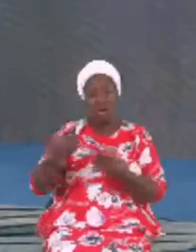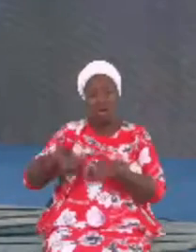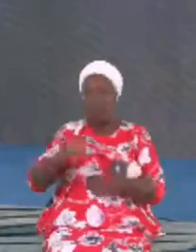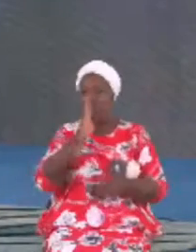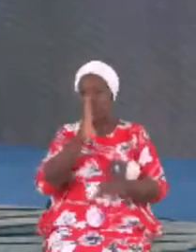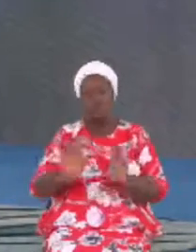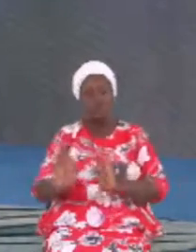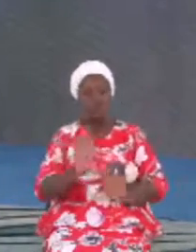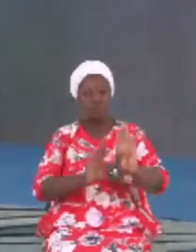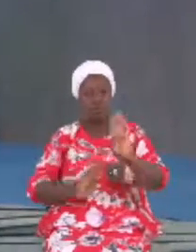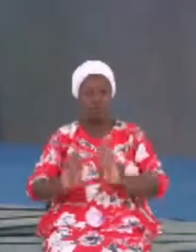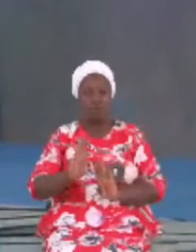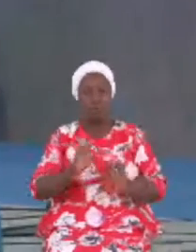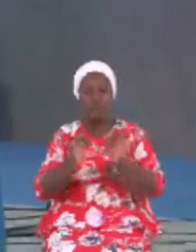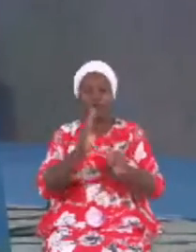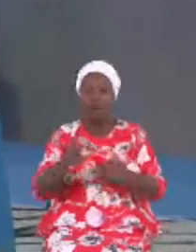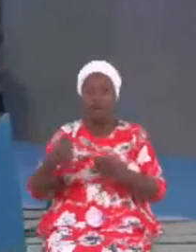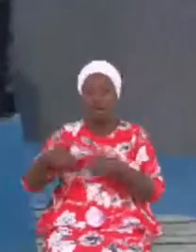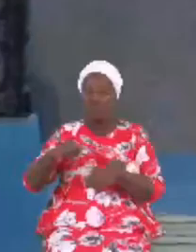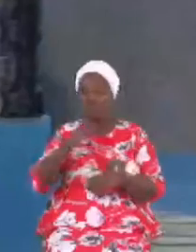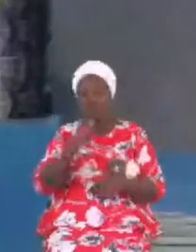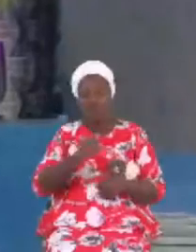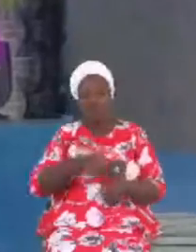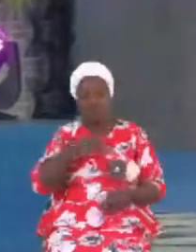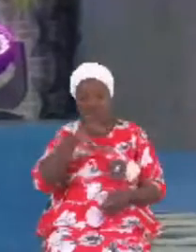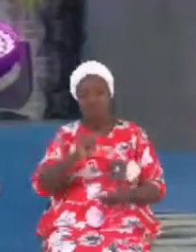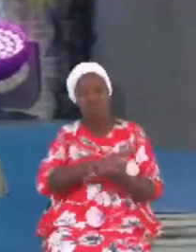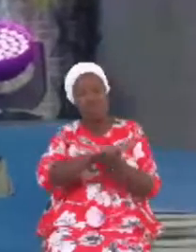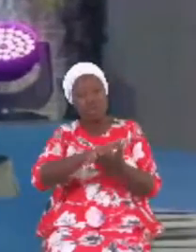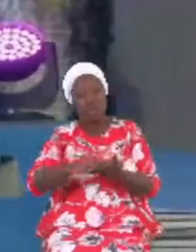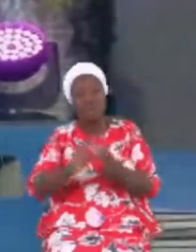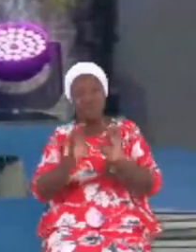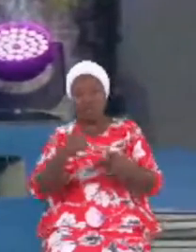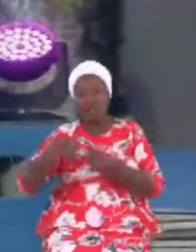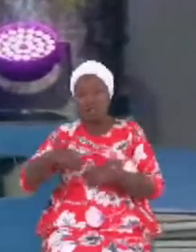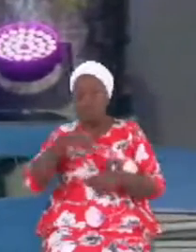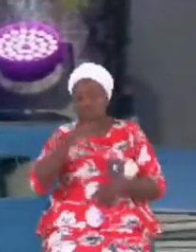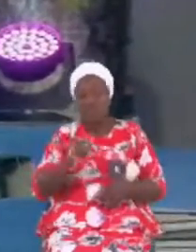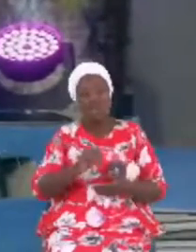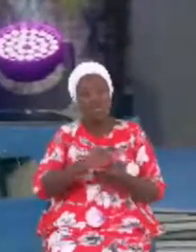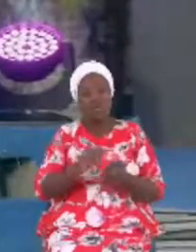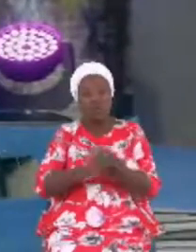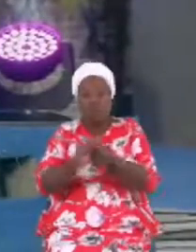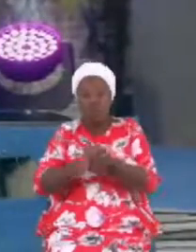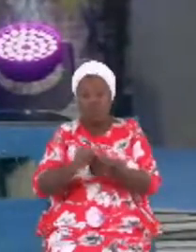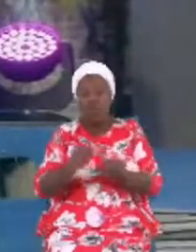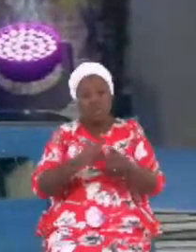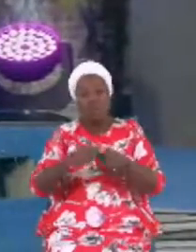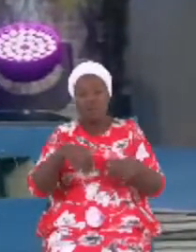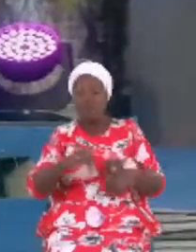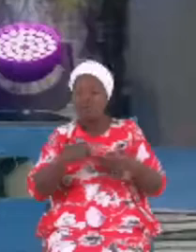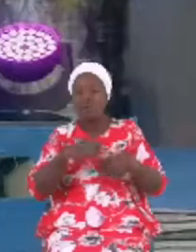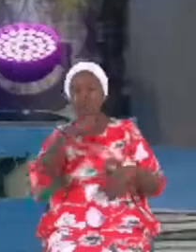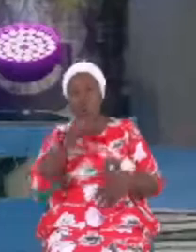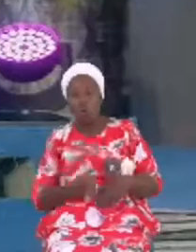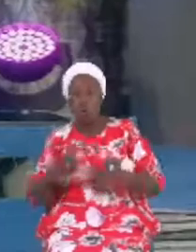point. Si ton cœur n'est pas purifié, si ton cœur n'est pas lavé, si ton cœur est encore